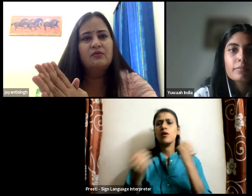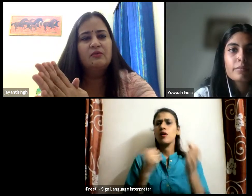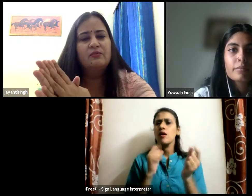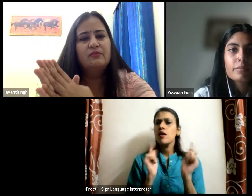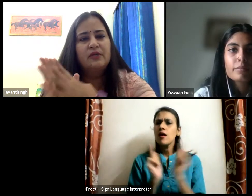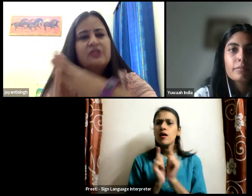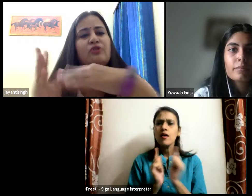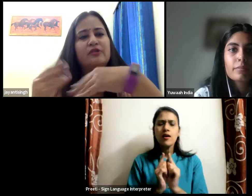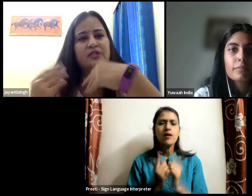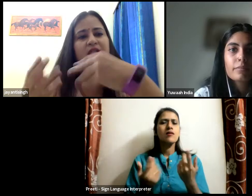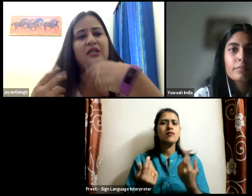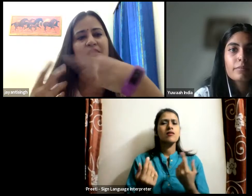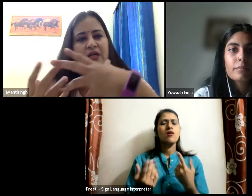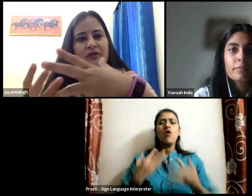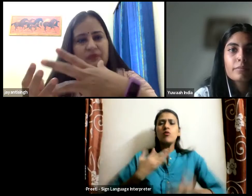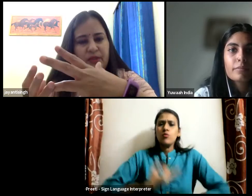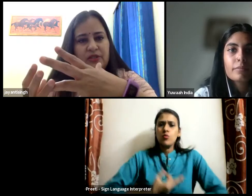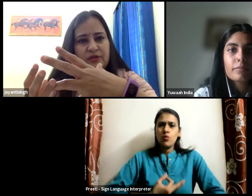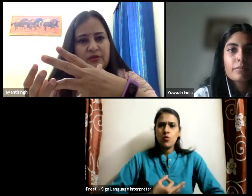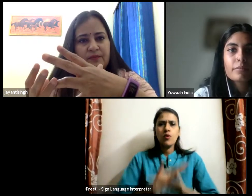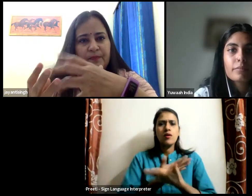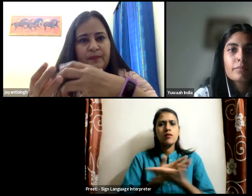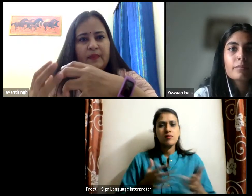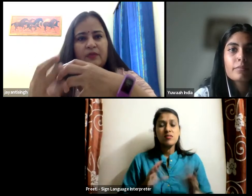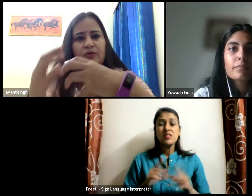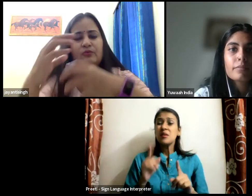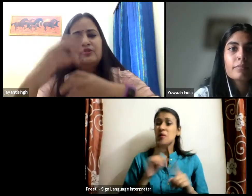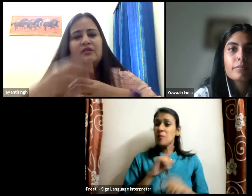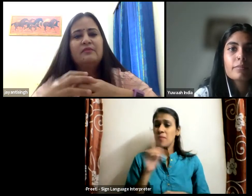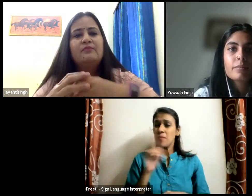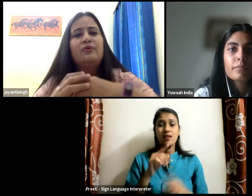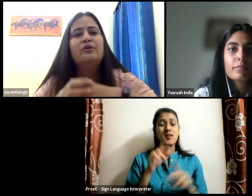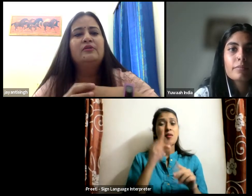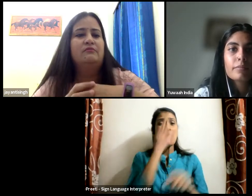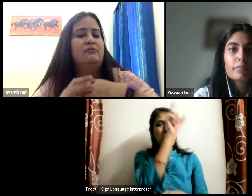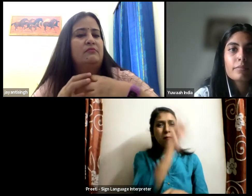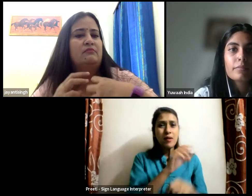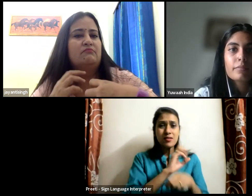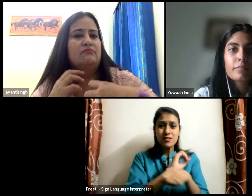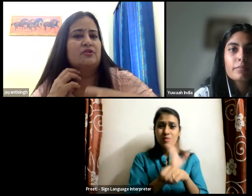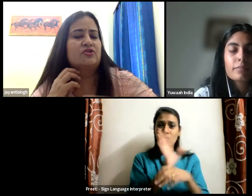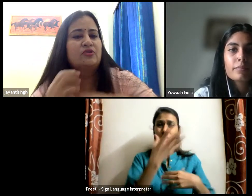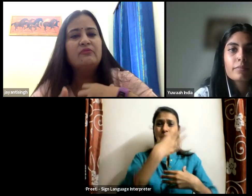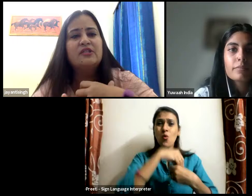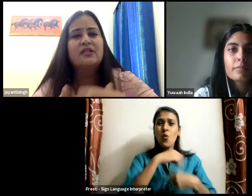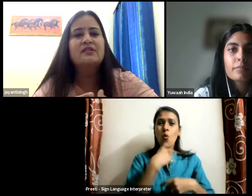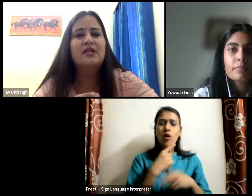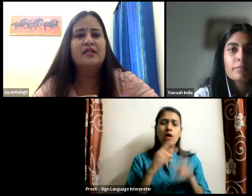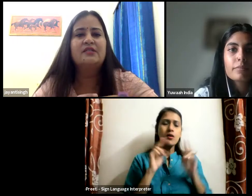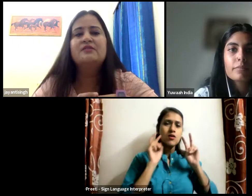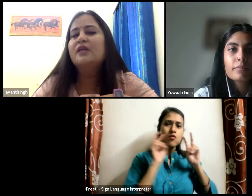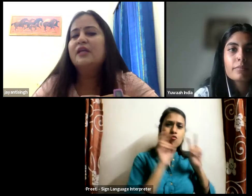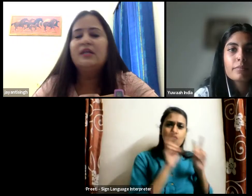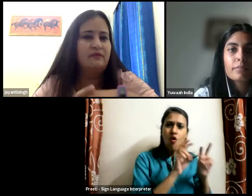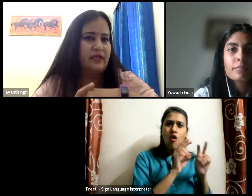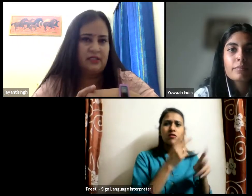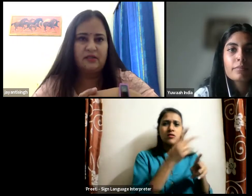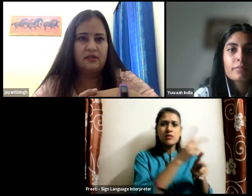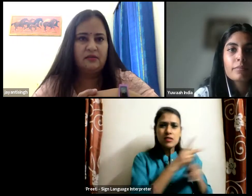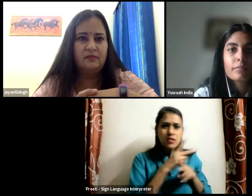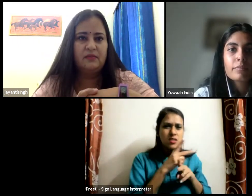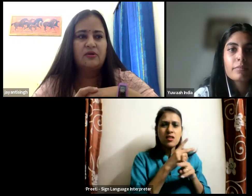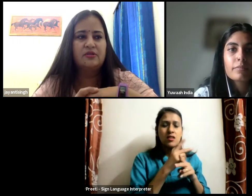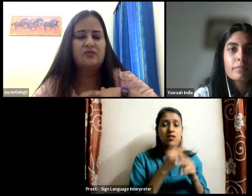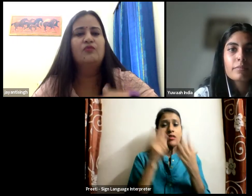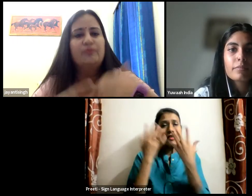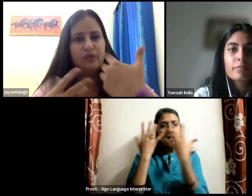इज एग्जॉस्टिंग टेकिंग केयर ऑफ द पेशेंट, तो उस समय बहुत स्ट्रेनुअस एक्सरसाइज नहीं एडवाइस